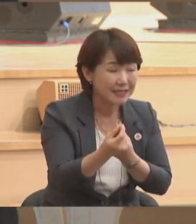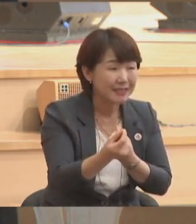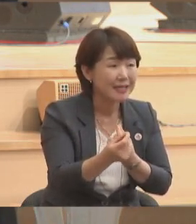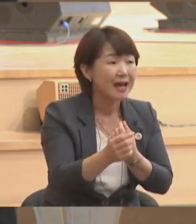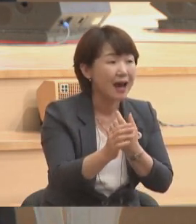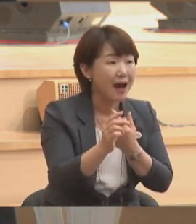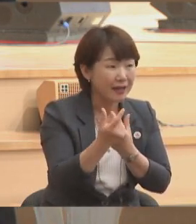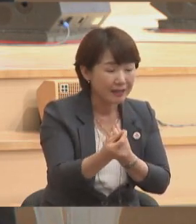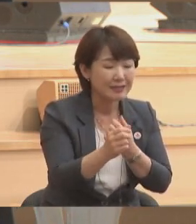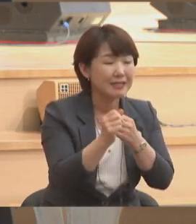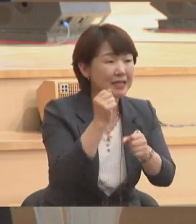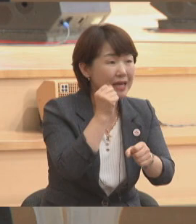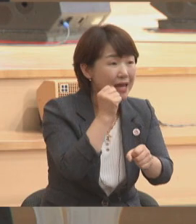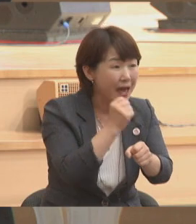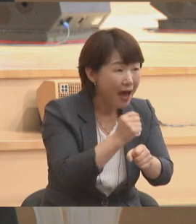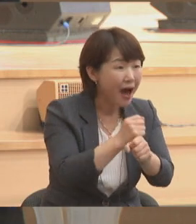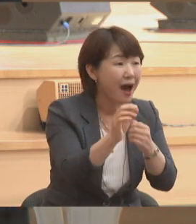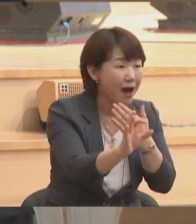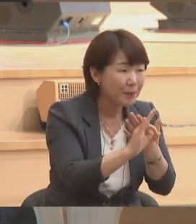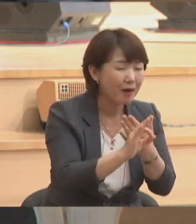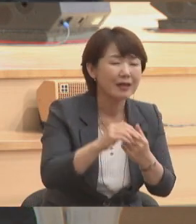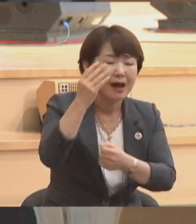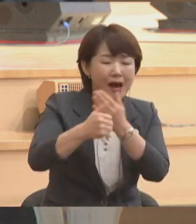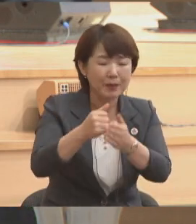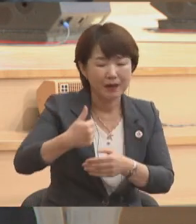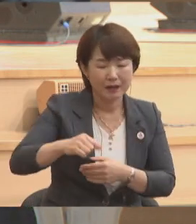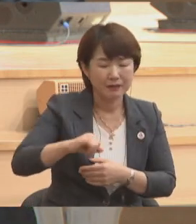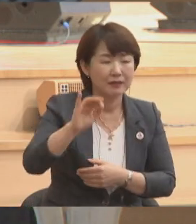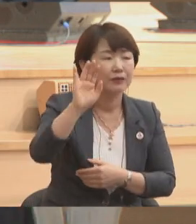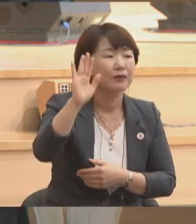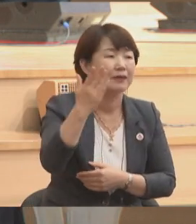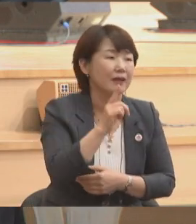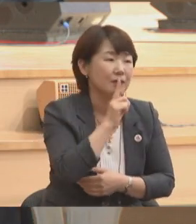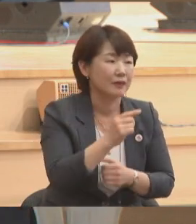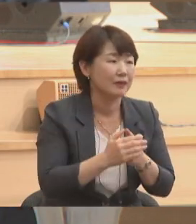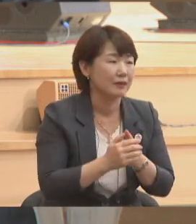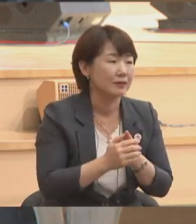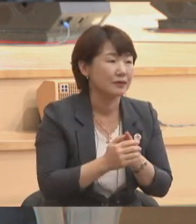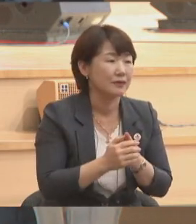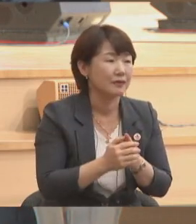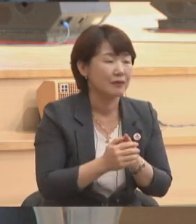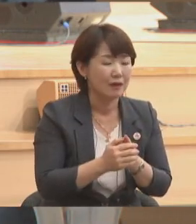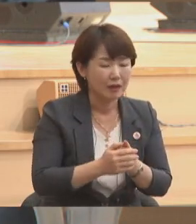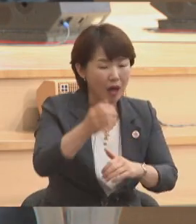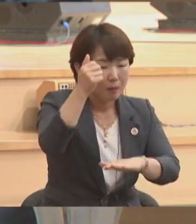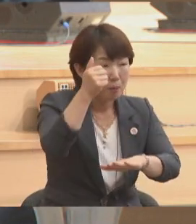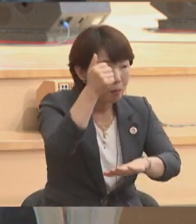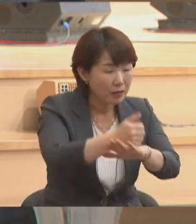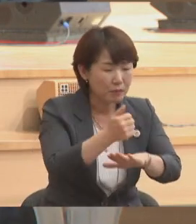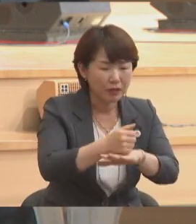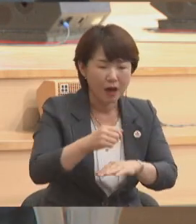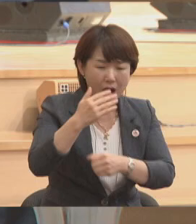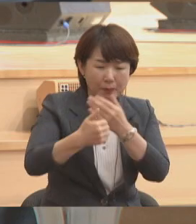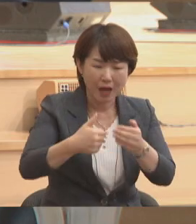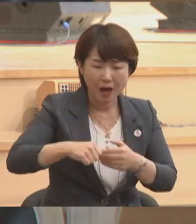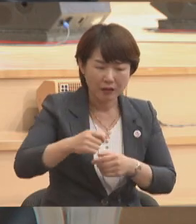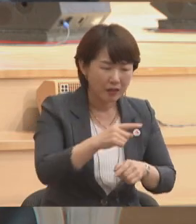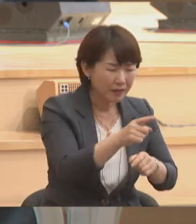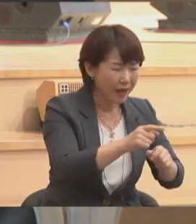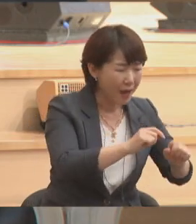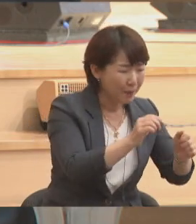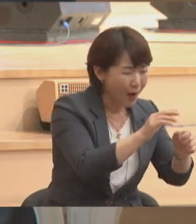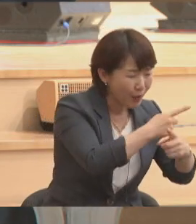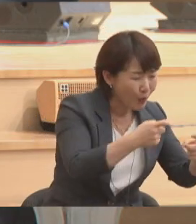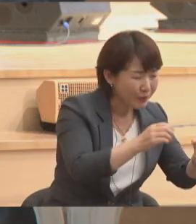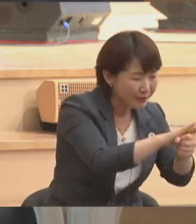너희 아버지의 아들이 되리니. 자, 마지막에 아들이 된다 이 말을 또 오해하면 곤란합니다. 이렇게 해서 아들이